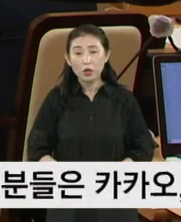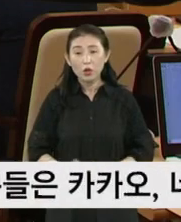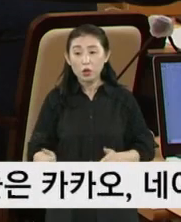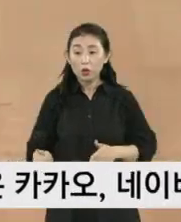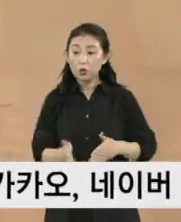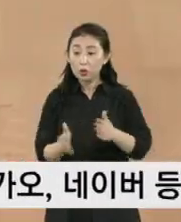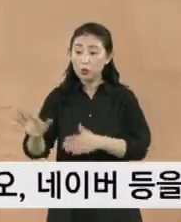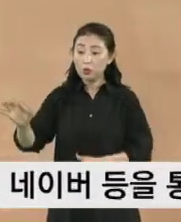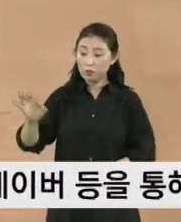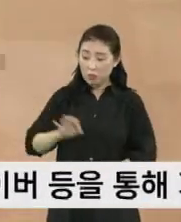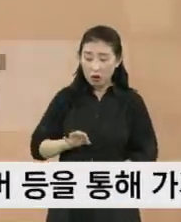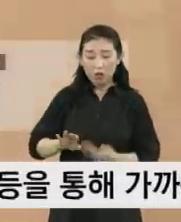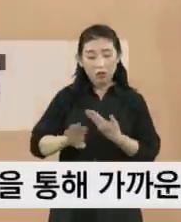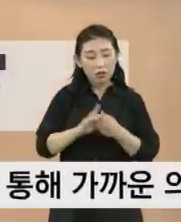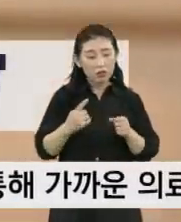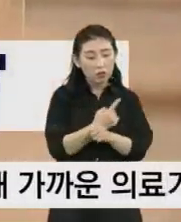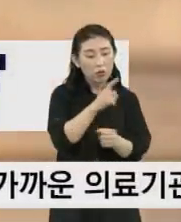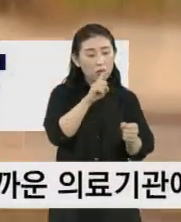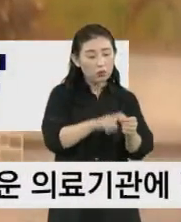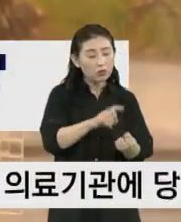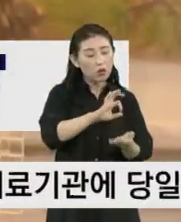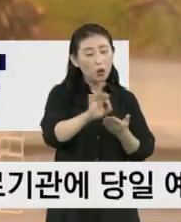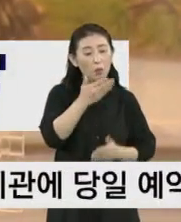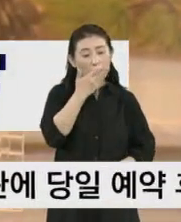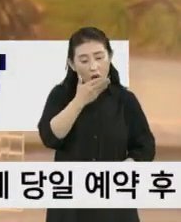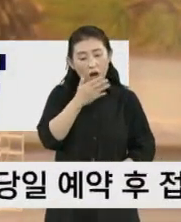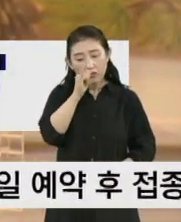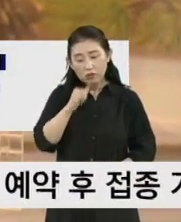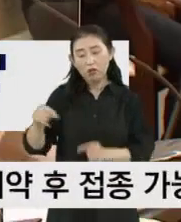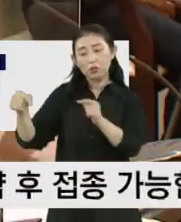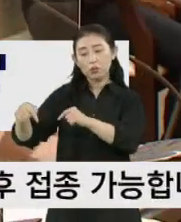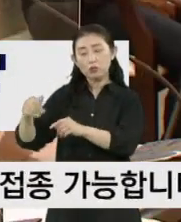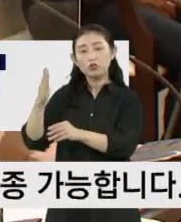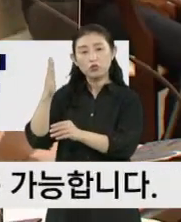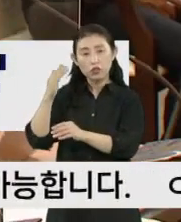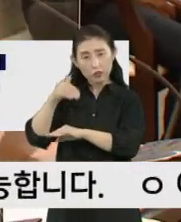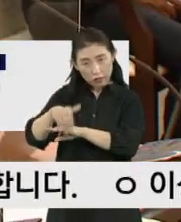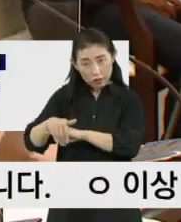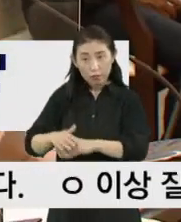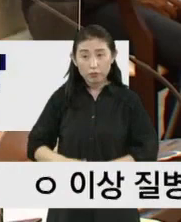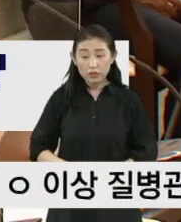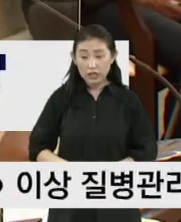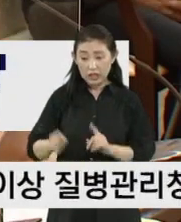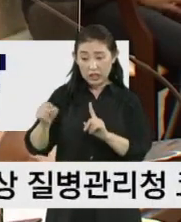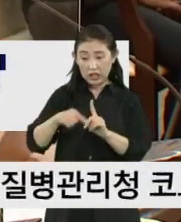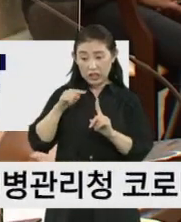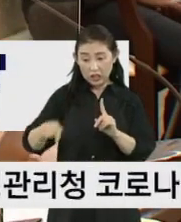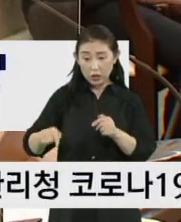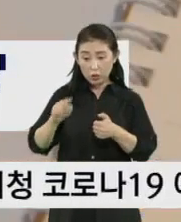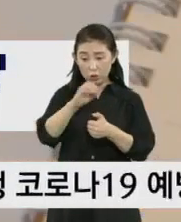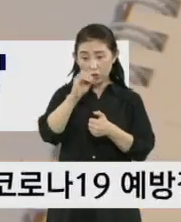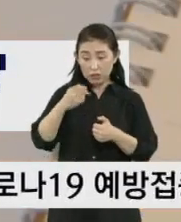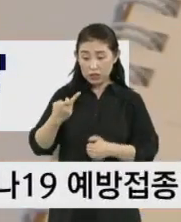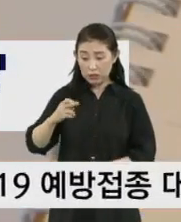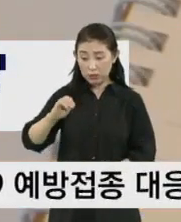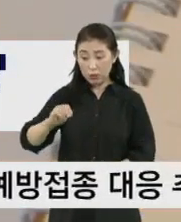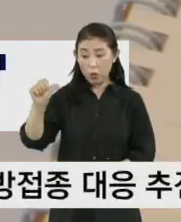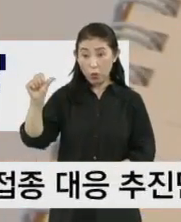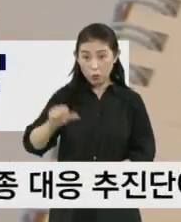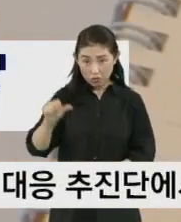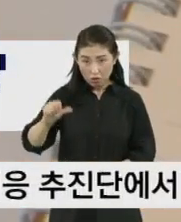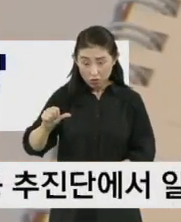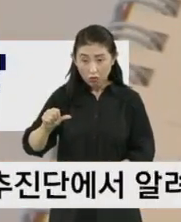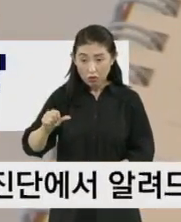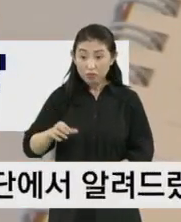보조금을 다른 용도로 사용이 가능한지 충남도와 논의할 계획이며 만약 충남도가 1인당 50%인 12만 5천